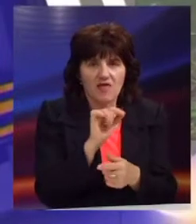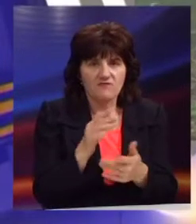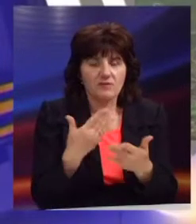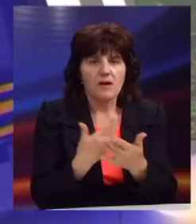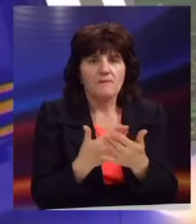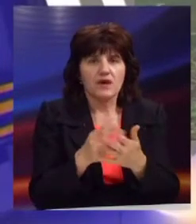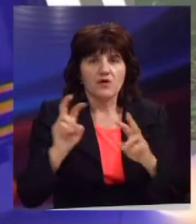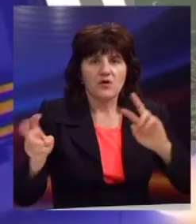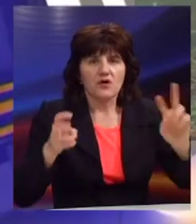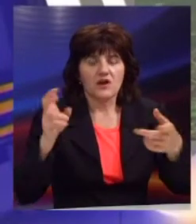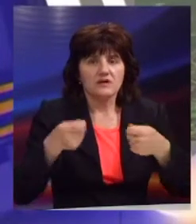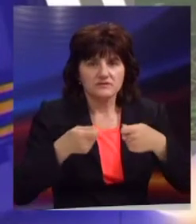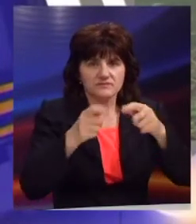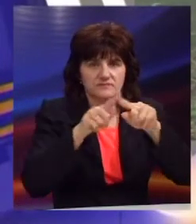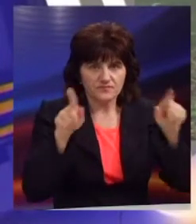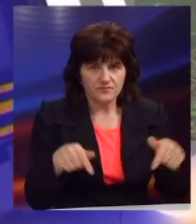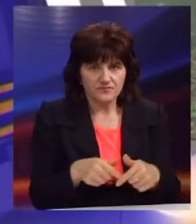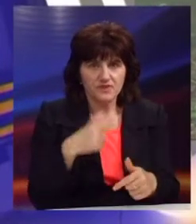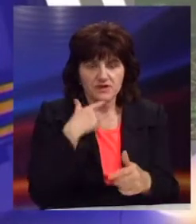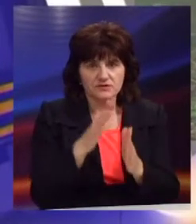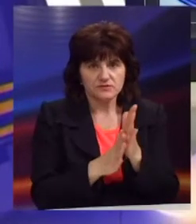EU fondova, rečeno je na skupu.